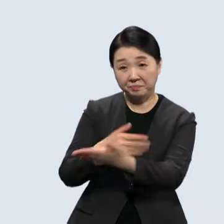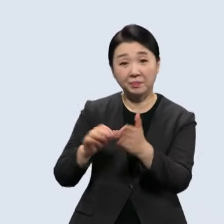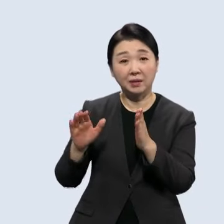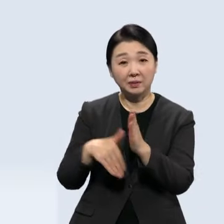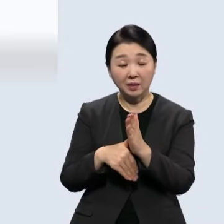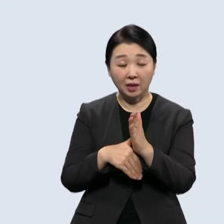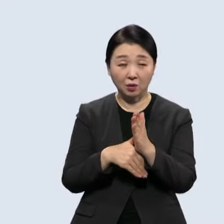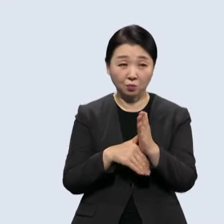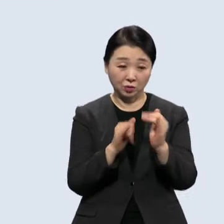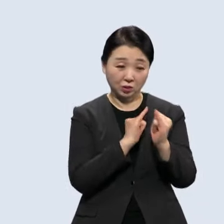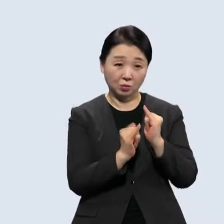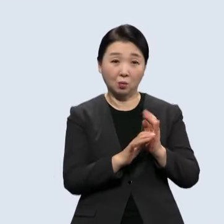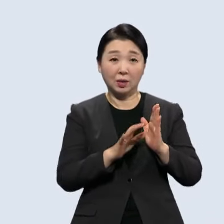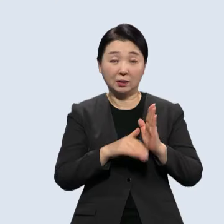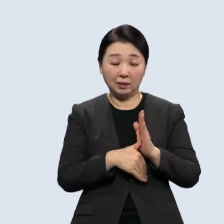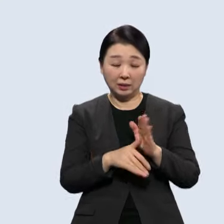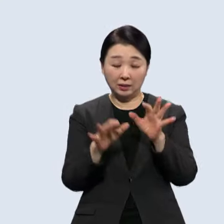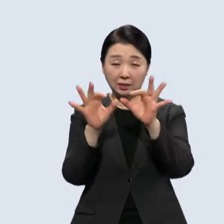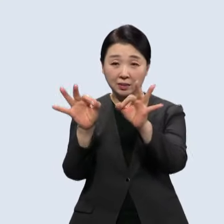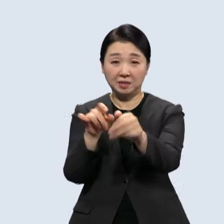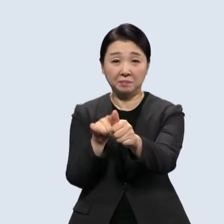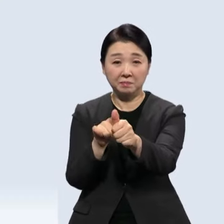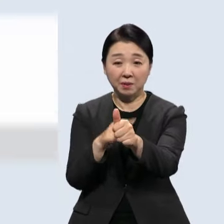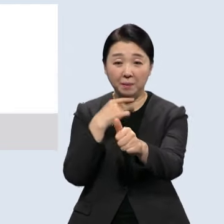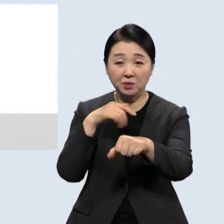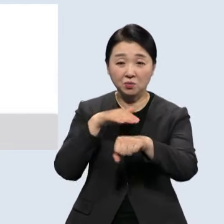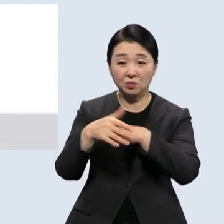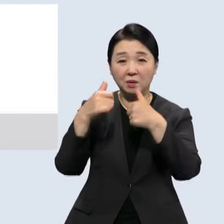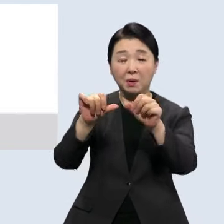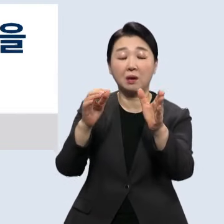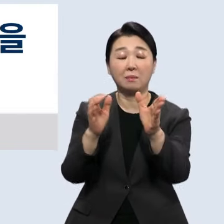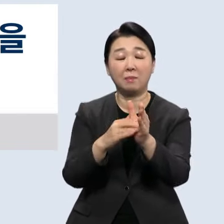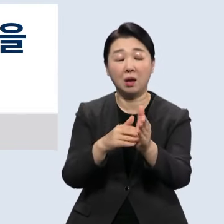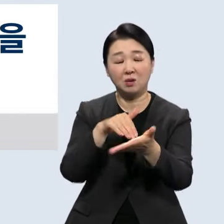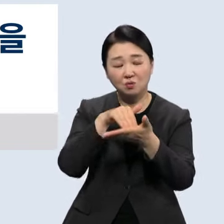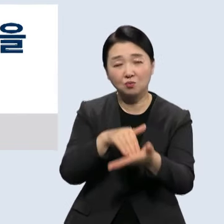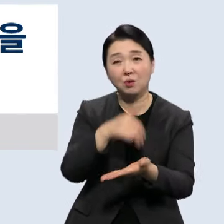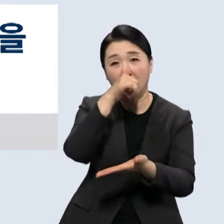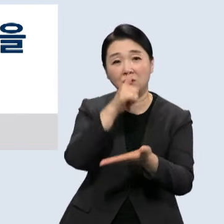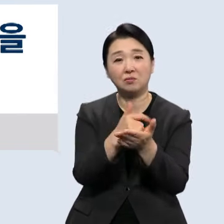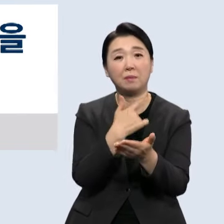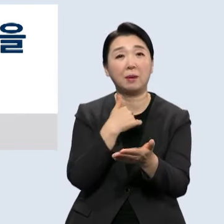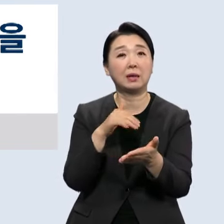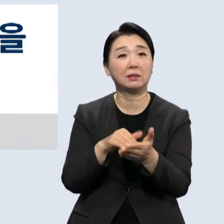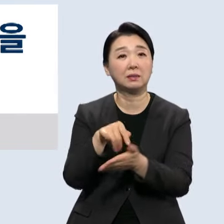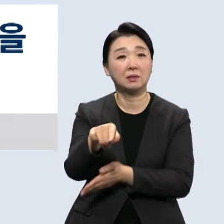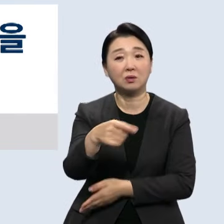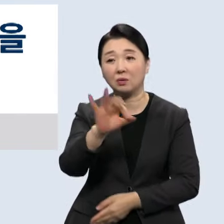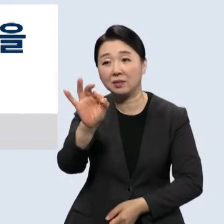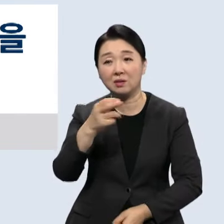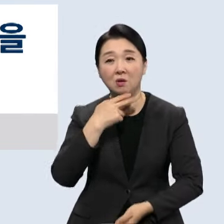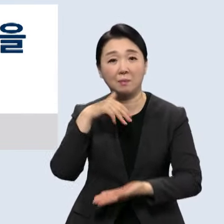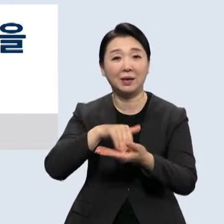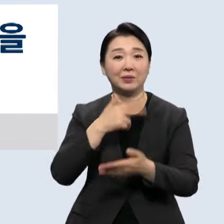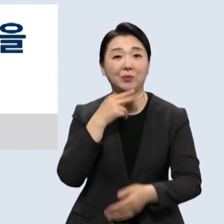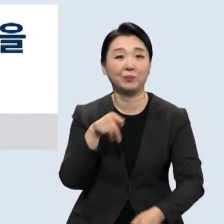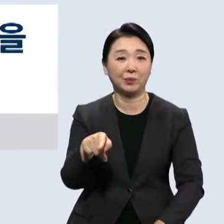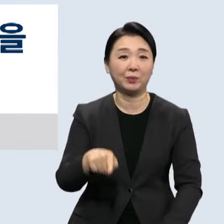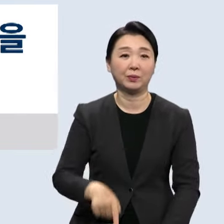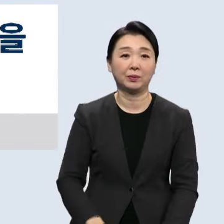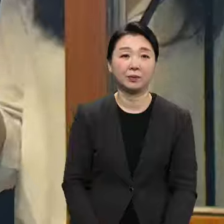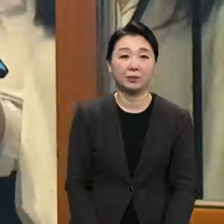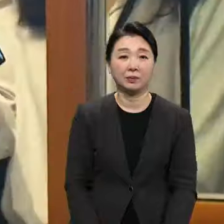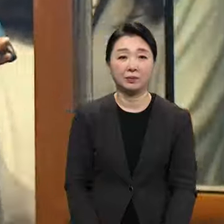통화에서 김 전 지사는 민주주의를 파괴한 중대범죄를 저지르고도 인정하거나 반성하지 않았다고